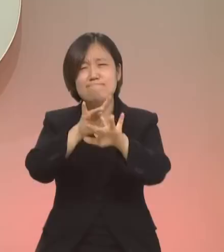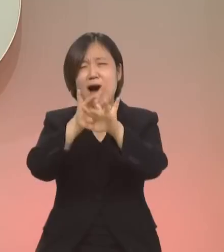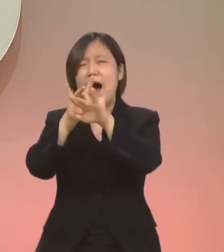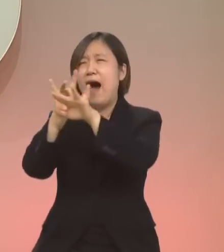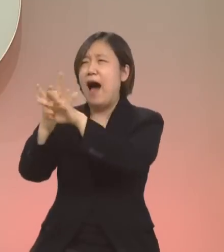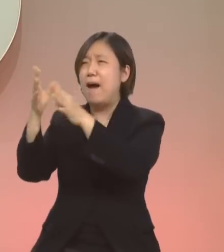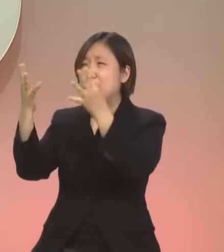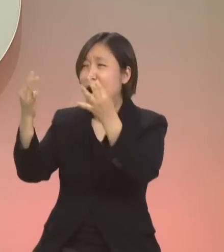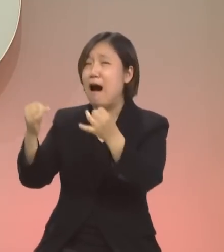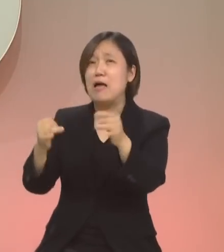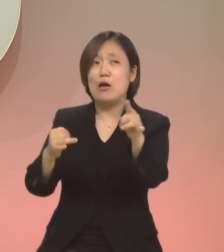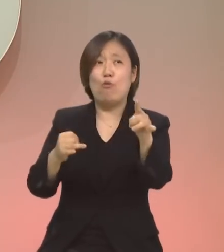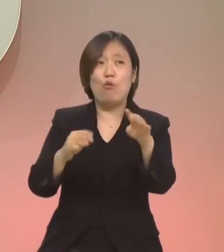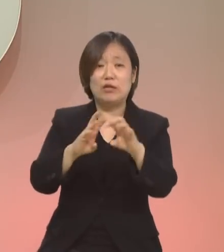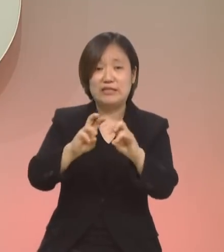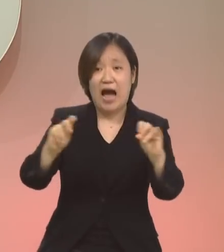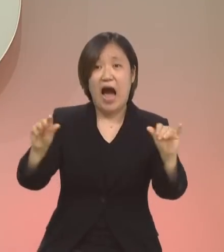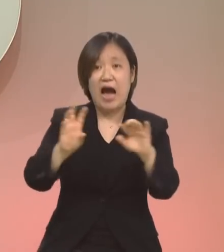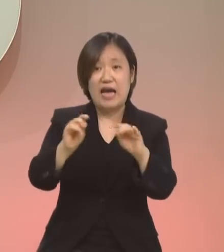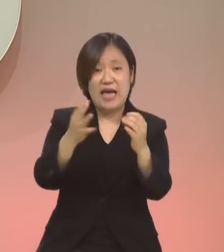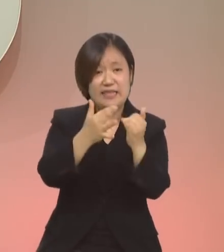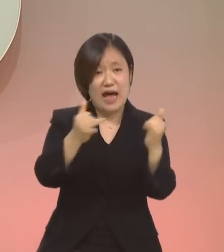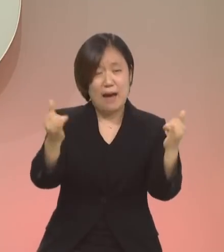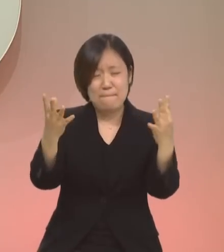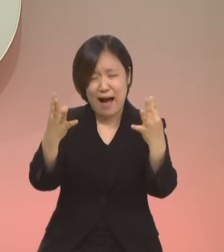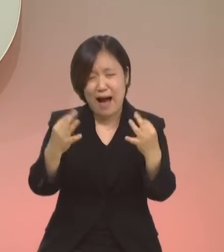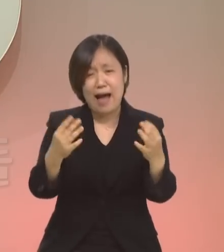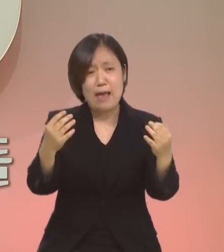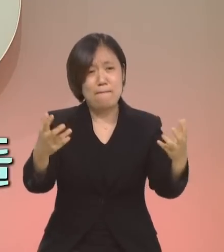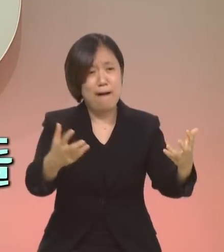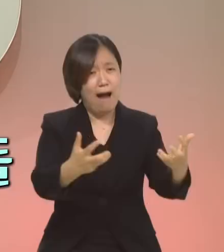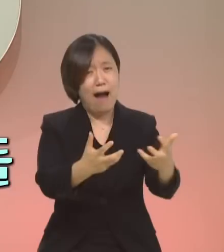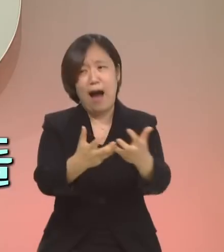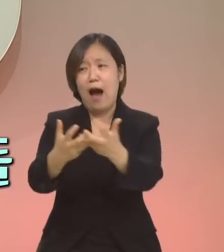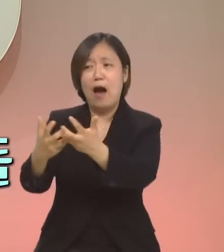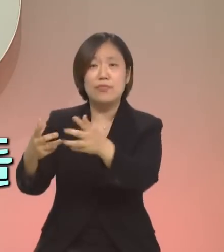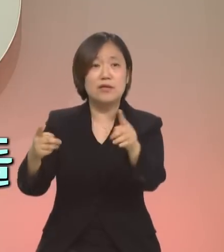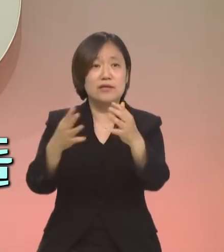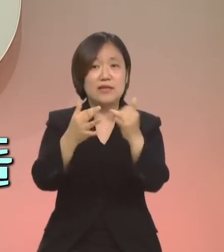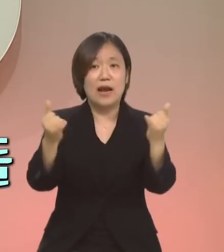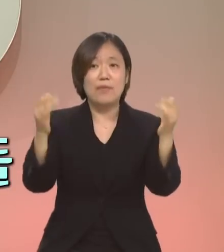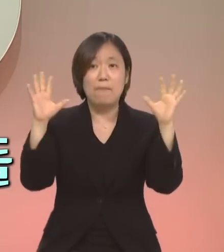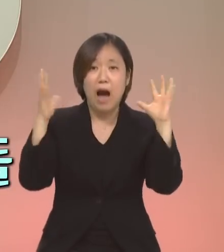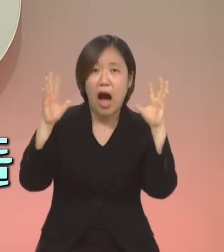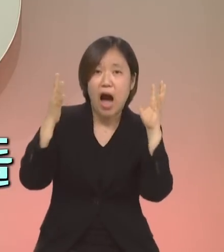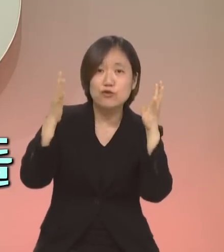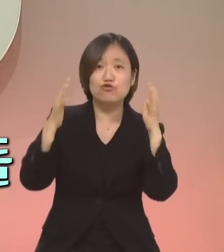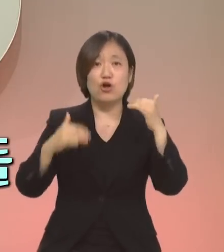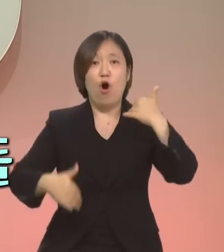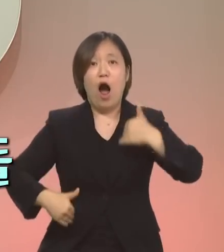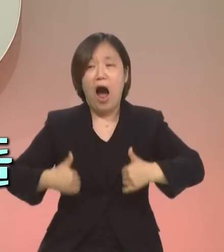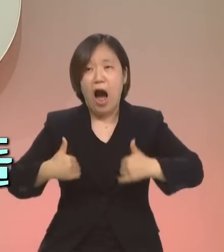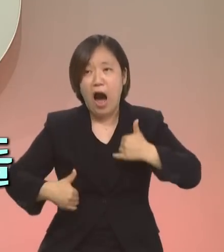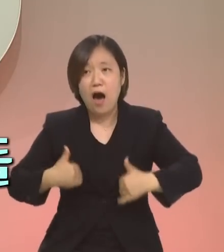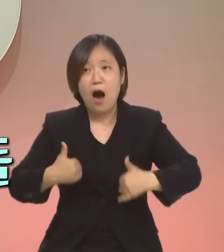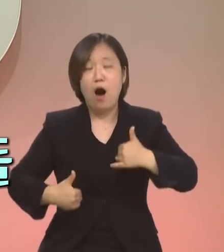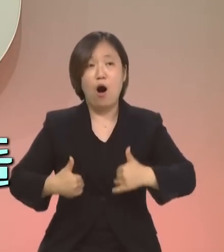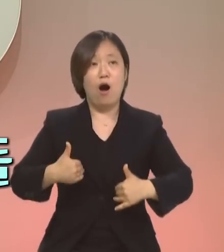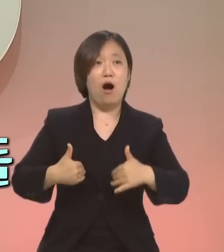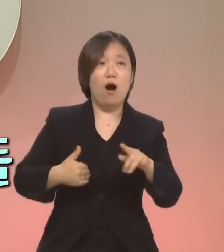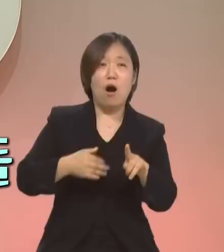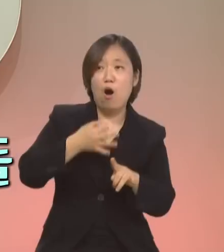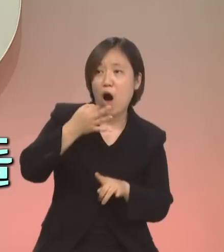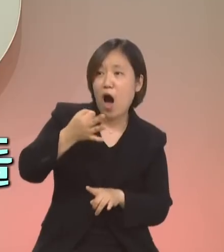신들과 지상에 있는 수많은 사람들이 막 박수를 치면서 환호성을 지르면서